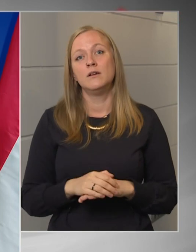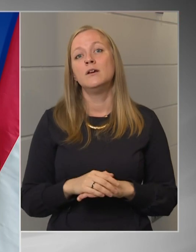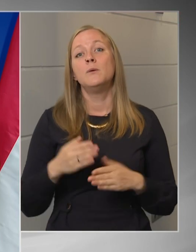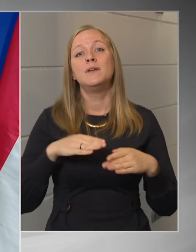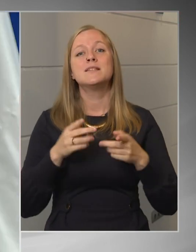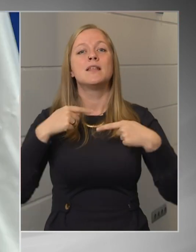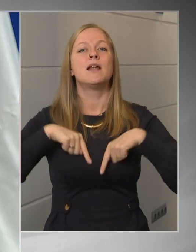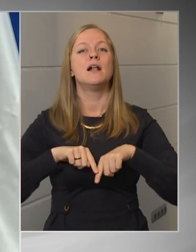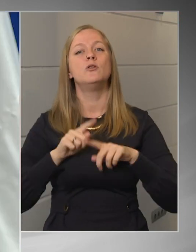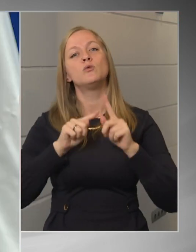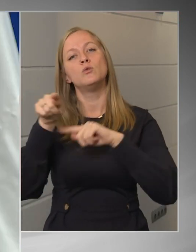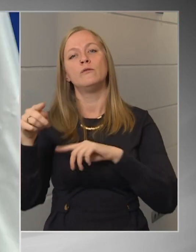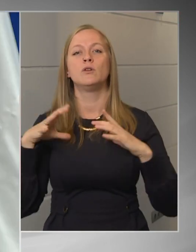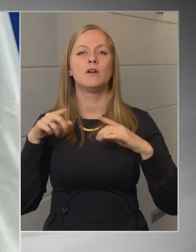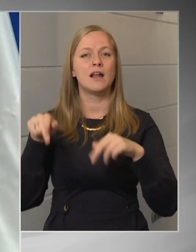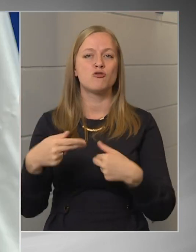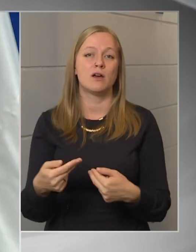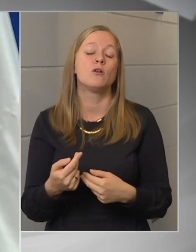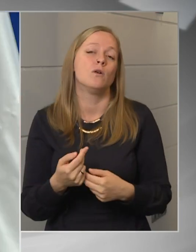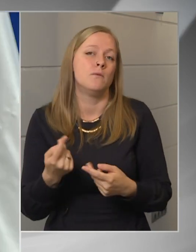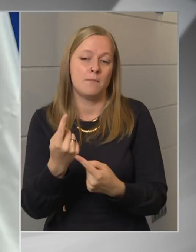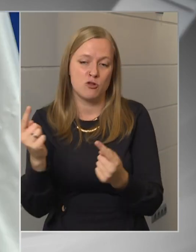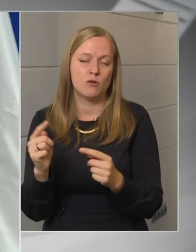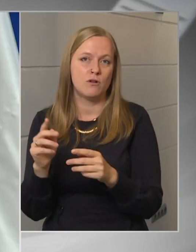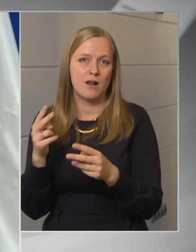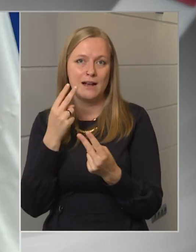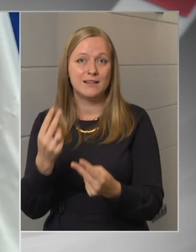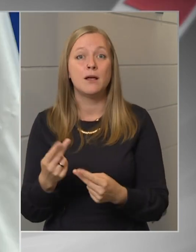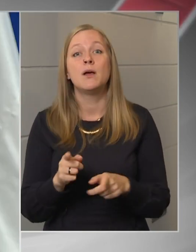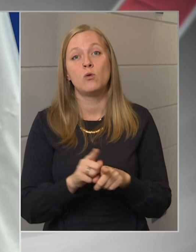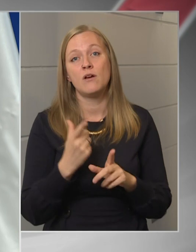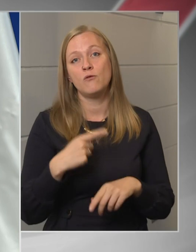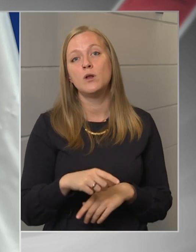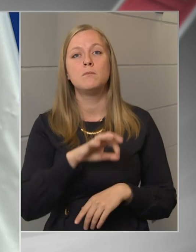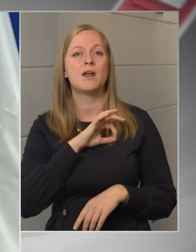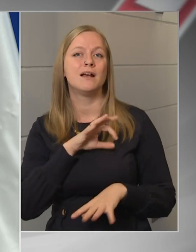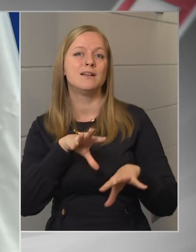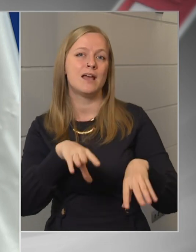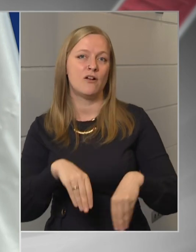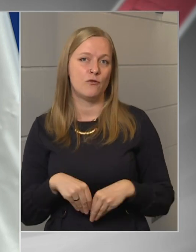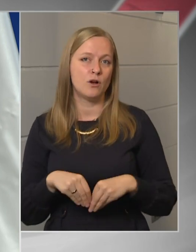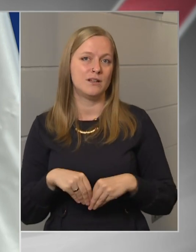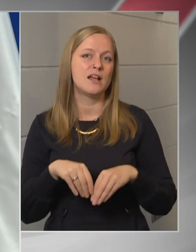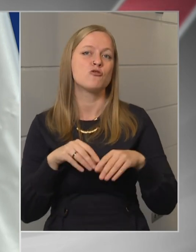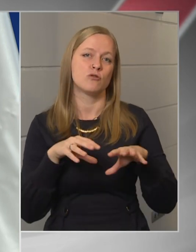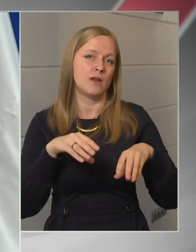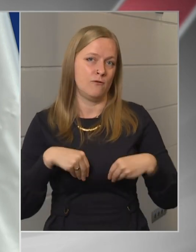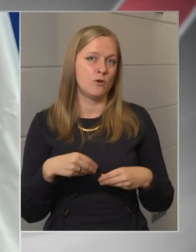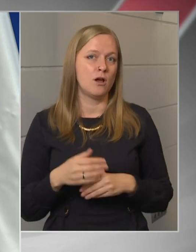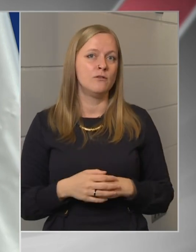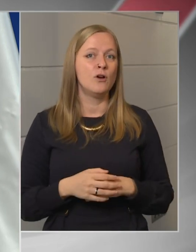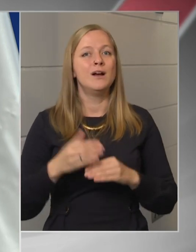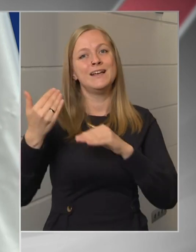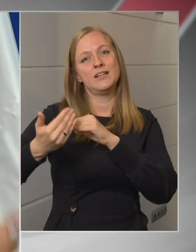megedőzően olyan volt, hogy a miniszterelnök mondjuk baráti meghívást elfogadva hétvégét máshol töltött, de én is itt